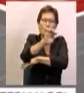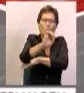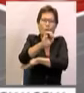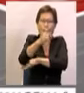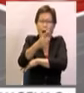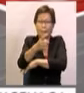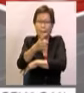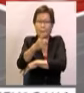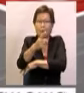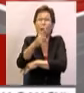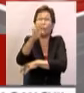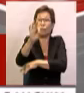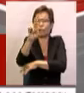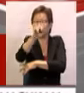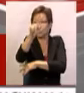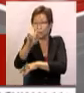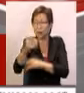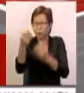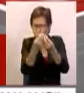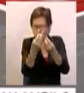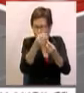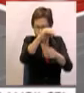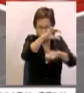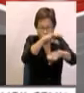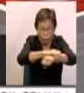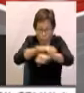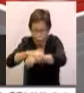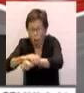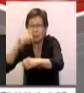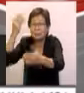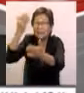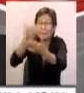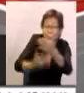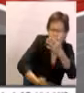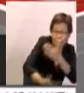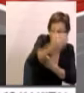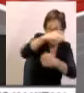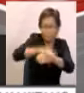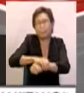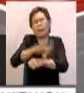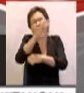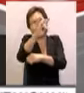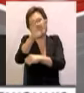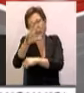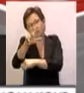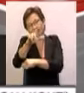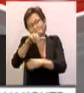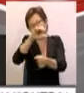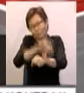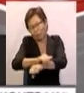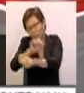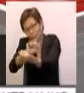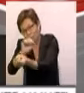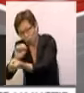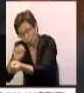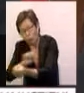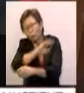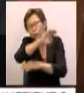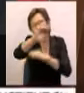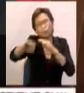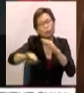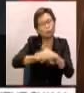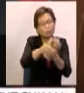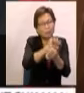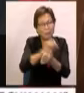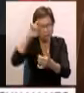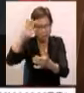Muhammad Fuzi Harun, jumlah keseluruhan yang ditahan setakat pagi tadi ialah 83 orang. Jelas beliau, kesemua yang